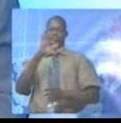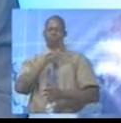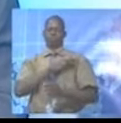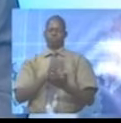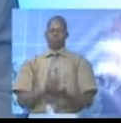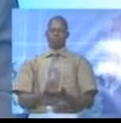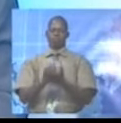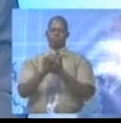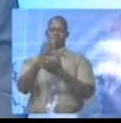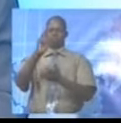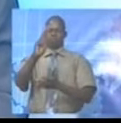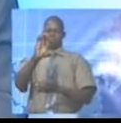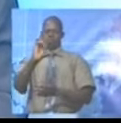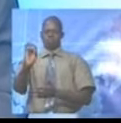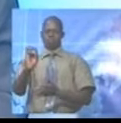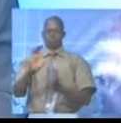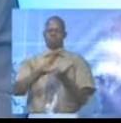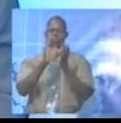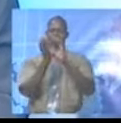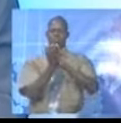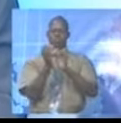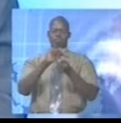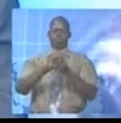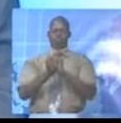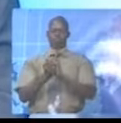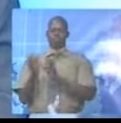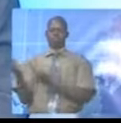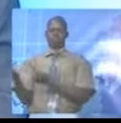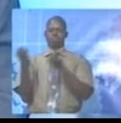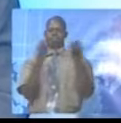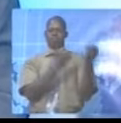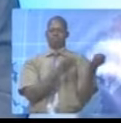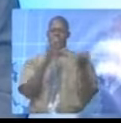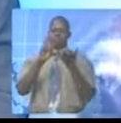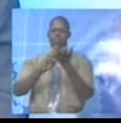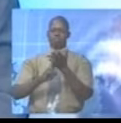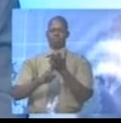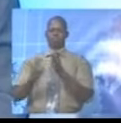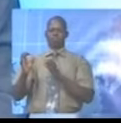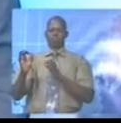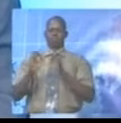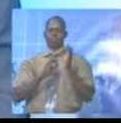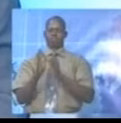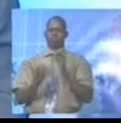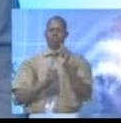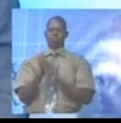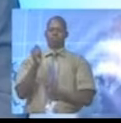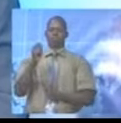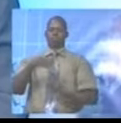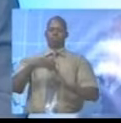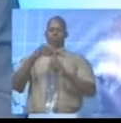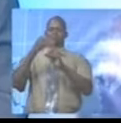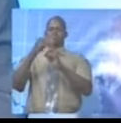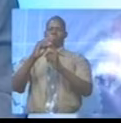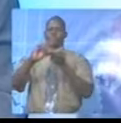soutien de l'UE pour faire face à l'instabilité des recettes d'exportation. La signature de cet avenant traduit une fois de plus l'excellence des relations entre